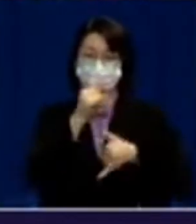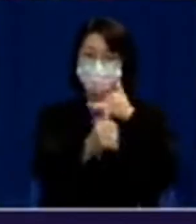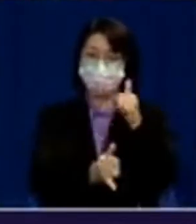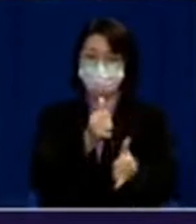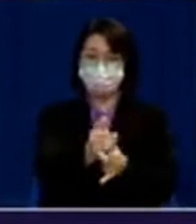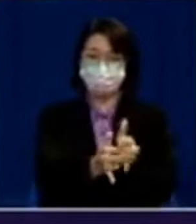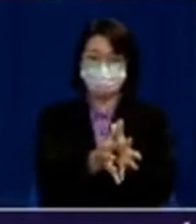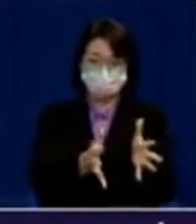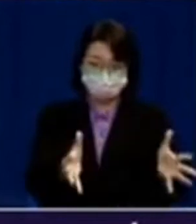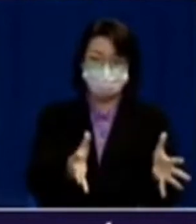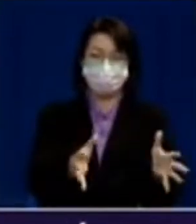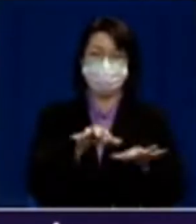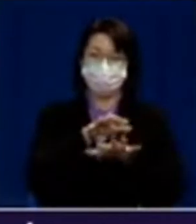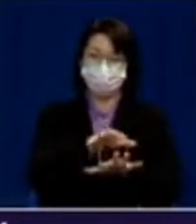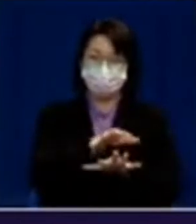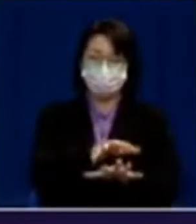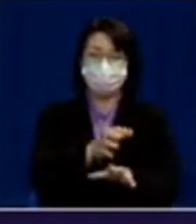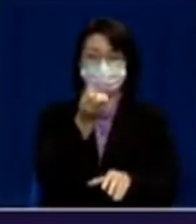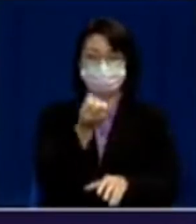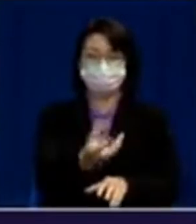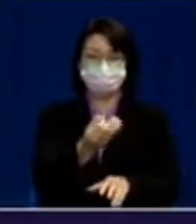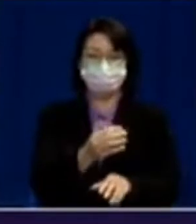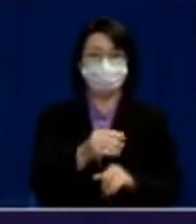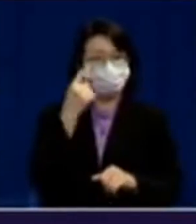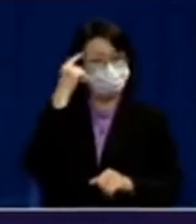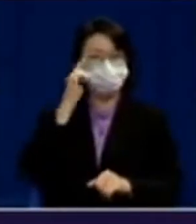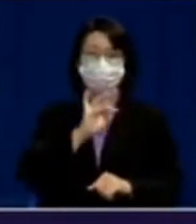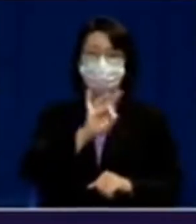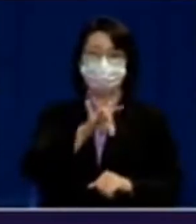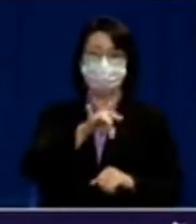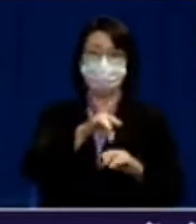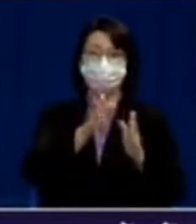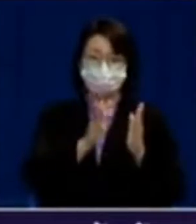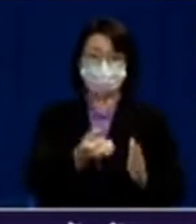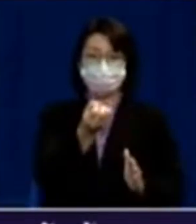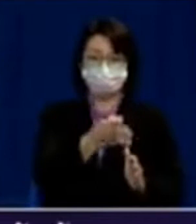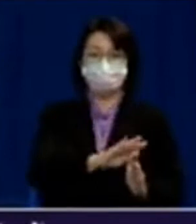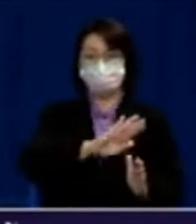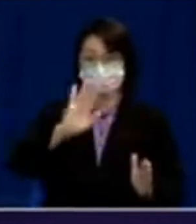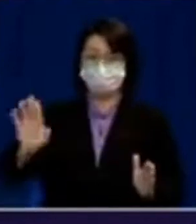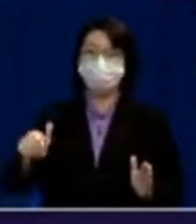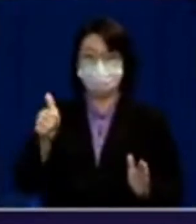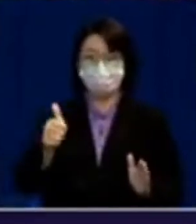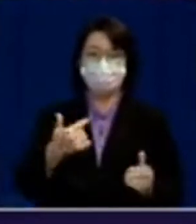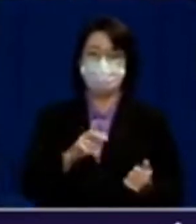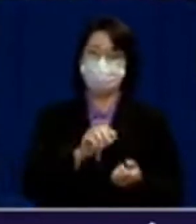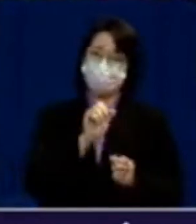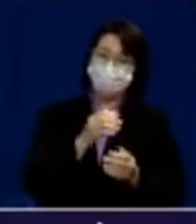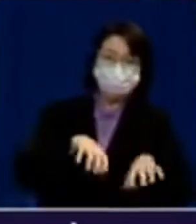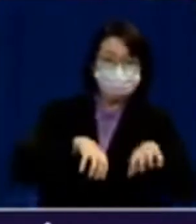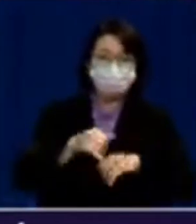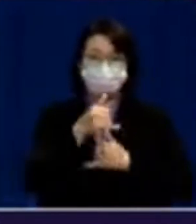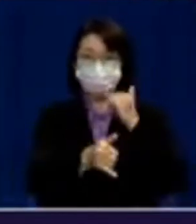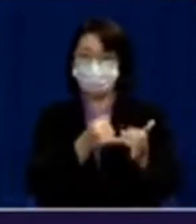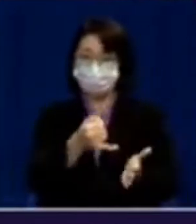มีปริมาณโรงรับได้ถึง 2พันคนซึ่งก็มากกว่าโรงพยาบาลหลักแล้วก็มีความสะดวกมากยิ่งขึ้นด้วย